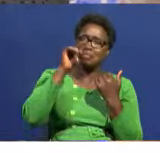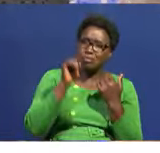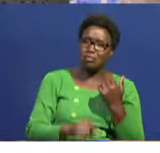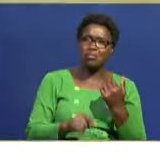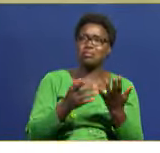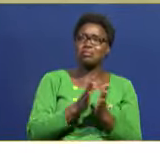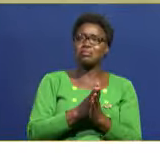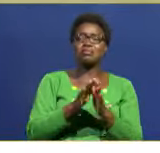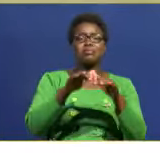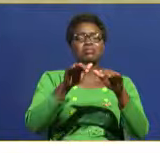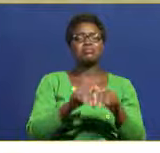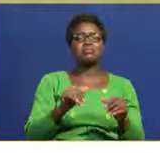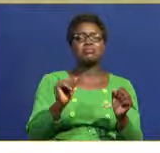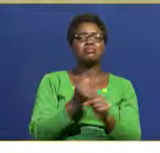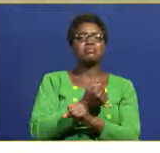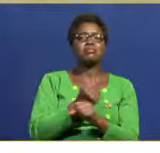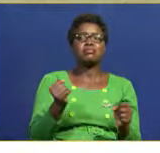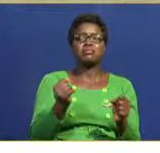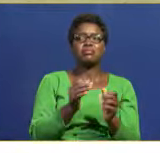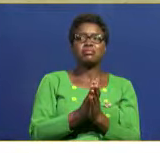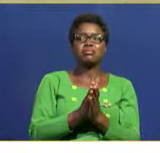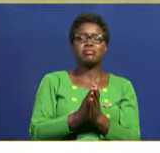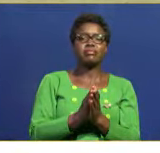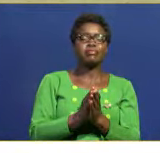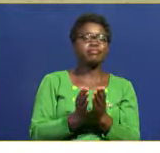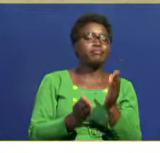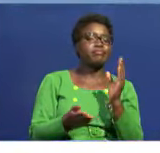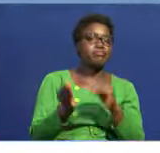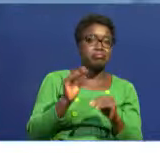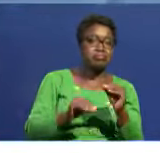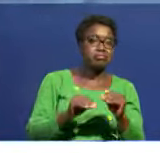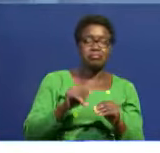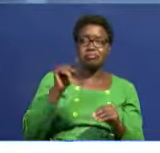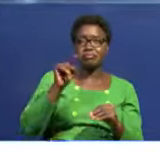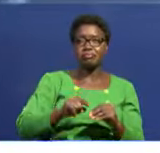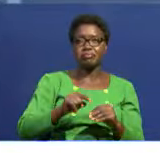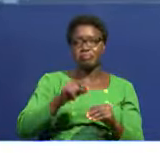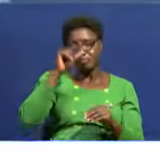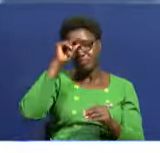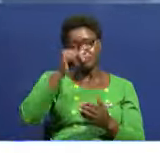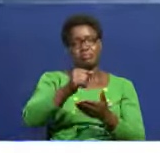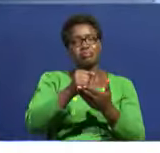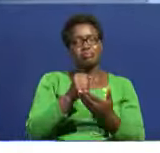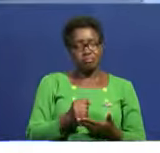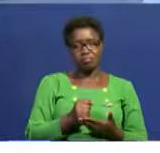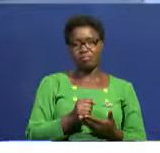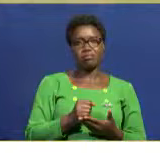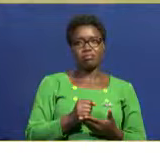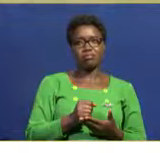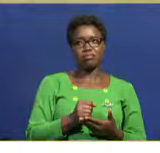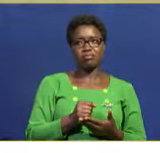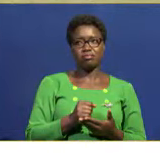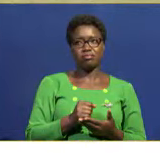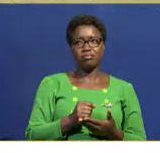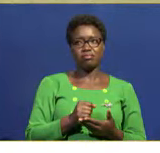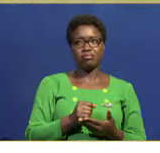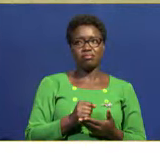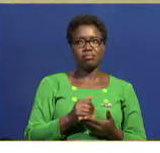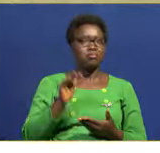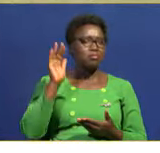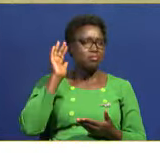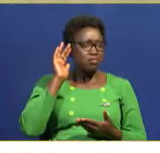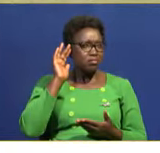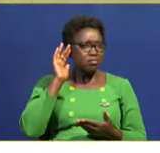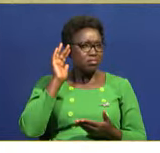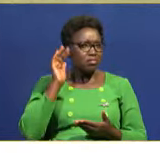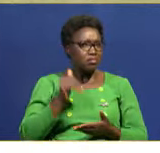hata tukijaribu. Hata tukifanya harambee gani hatuwezi. Serikali tusaidie. Maana inasaidia watu